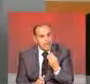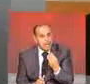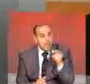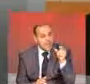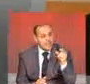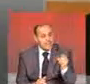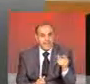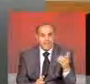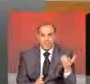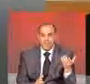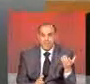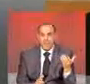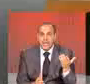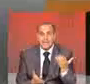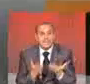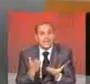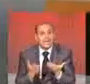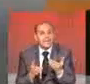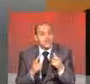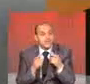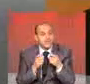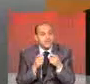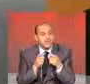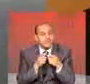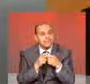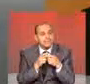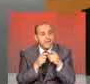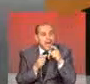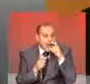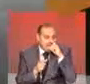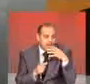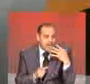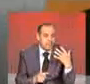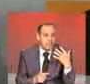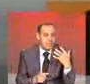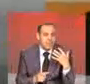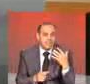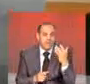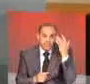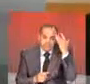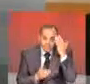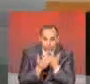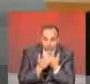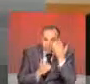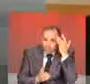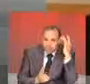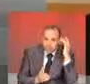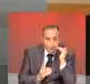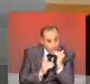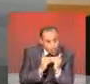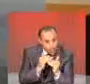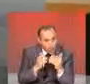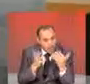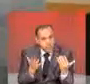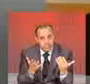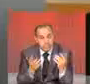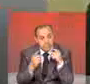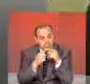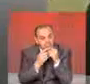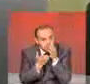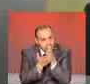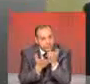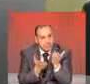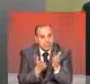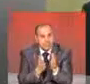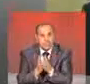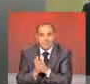وإنسانية. أعتقد مهرجان مغاربي من أجل عرض أفلام وثائقية علمية من خطوة في الاتجاه الصحيح، هي